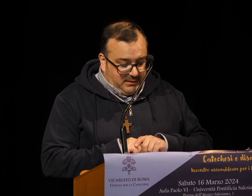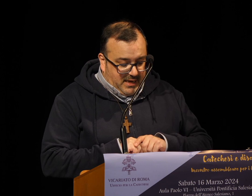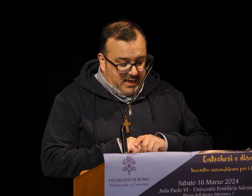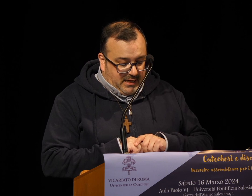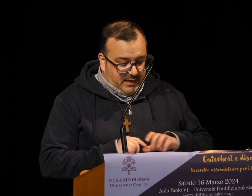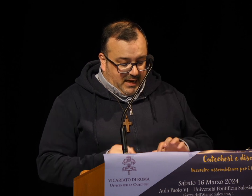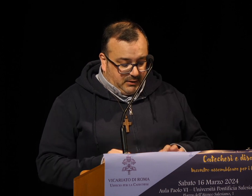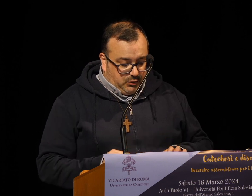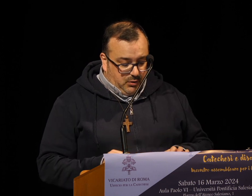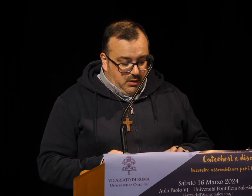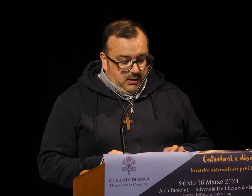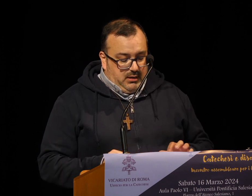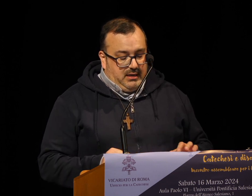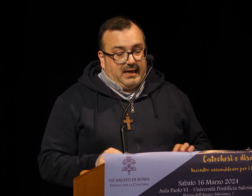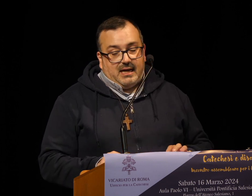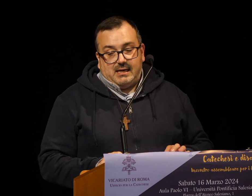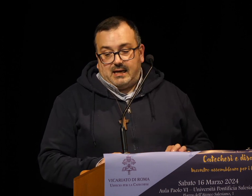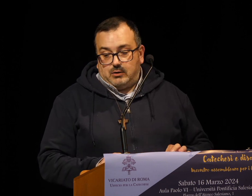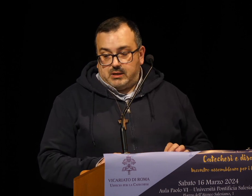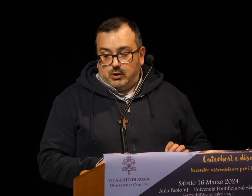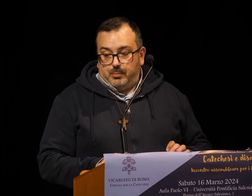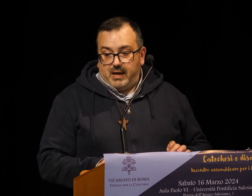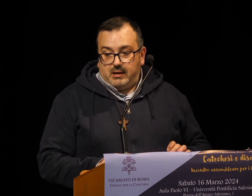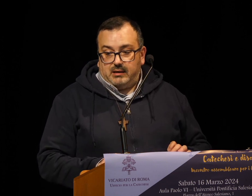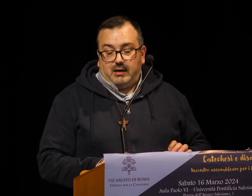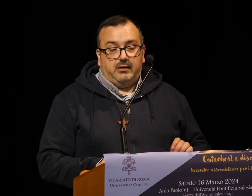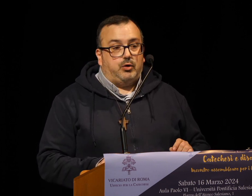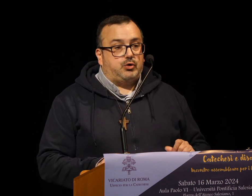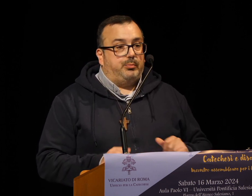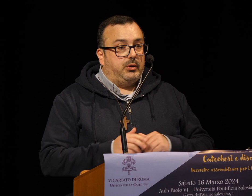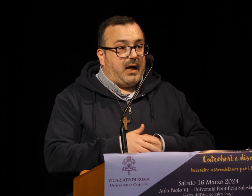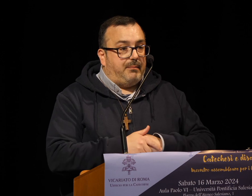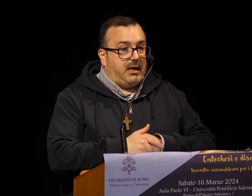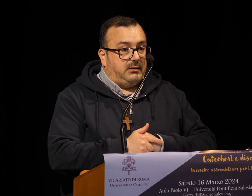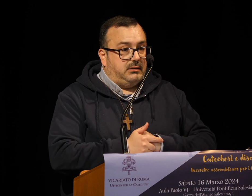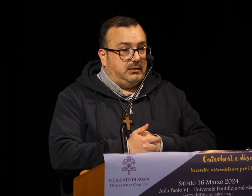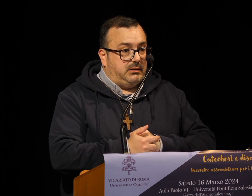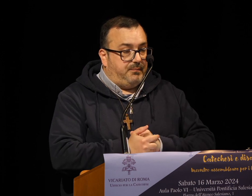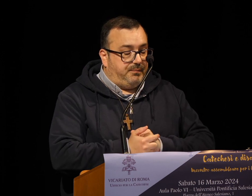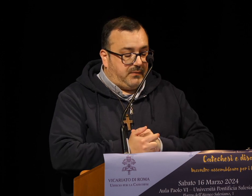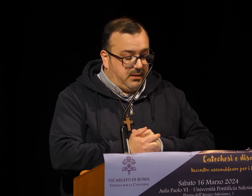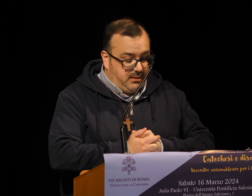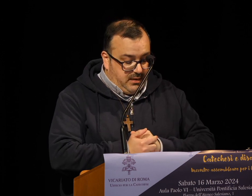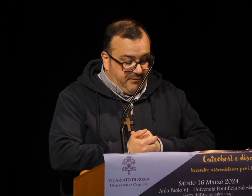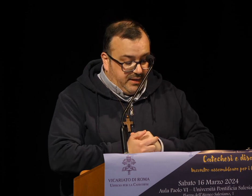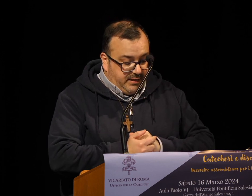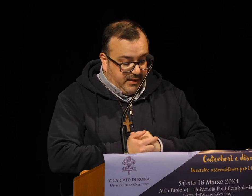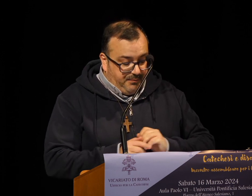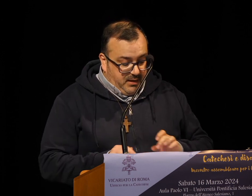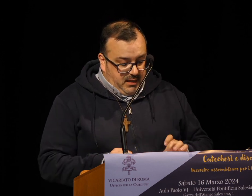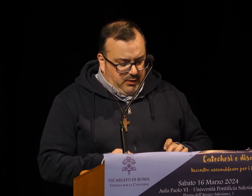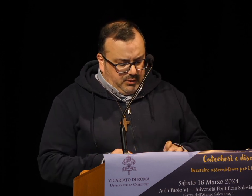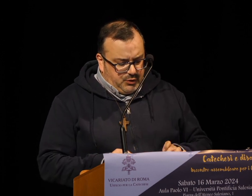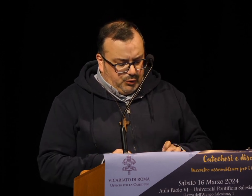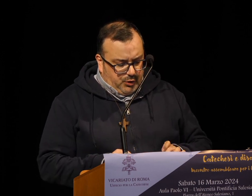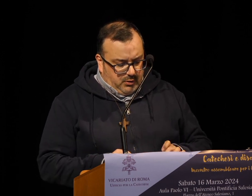Gambardella e Riccardo Calanca Così come dal vostro programma vedete